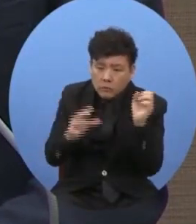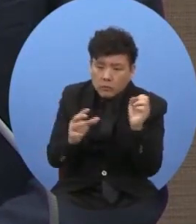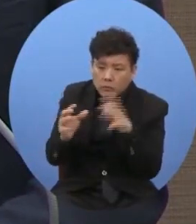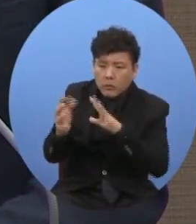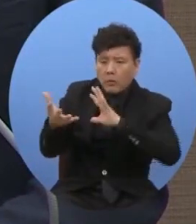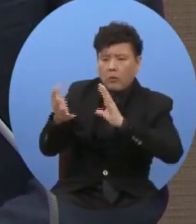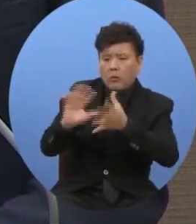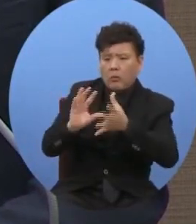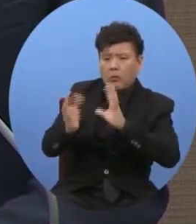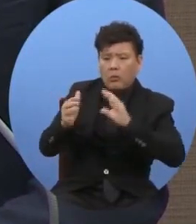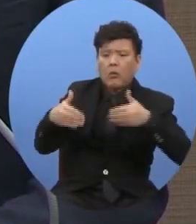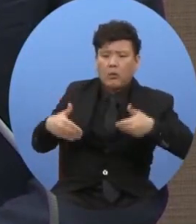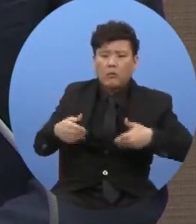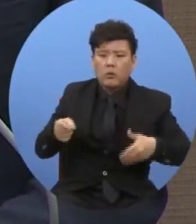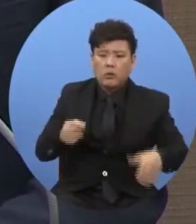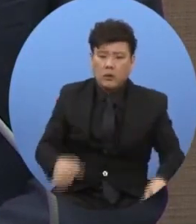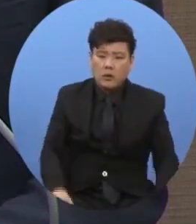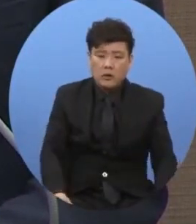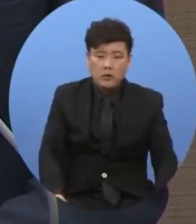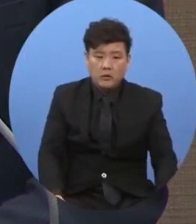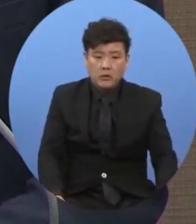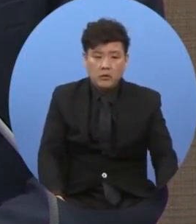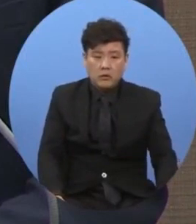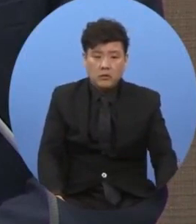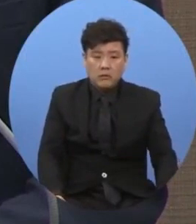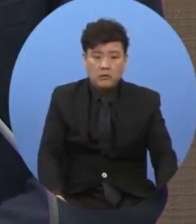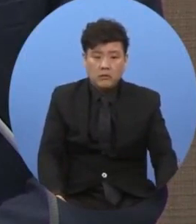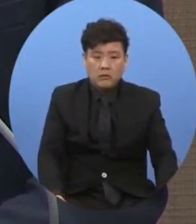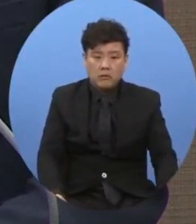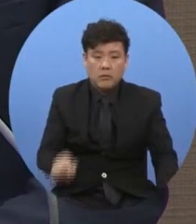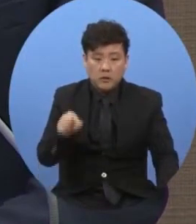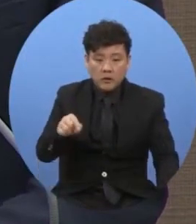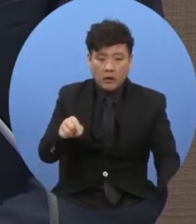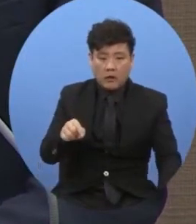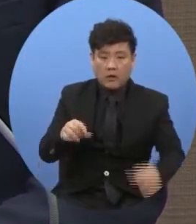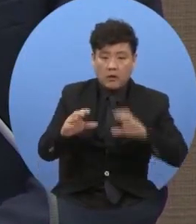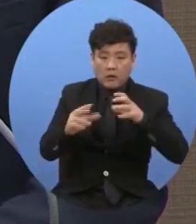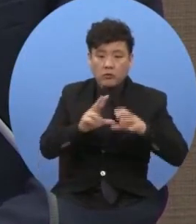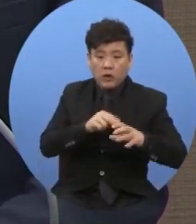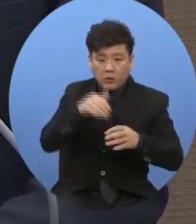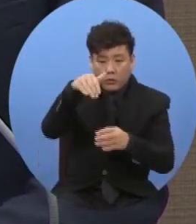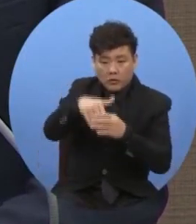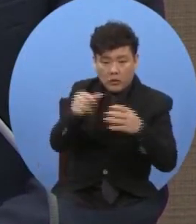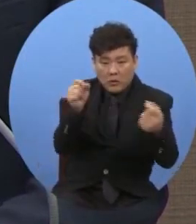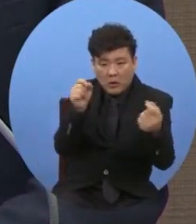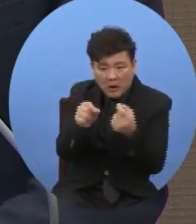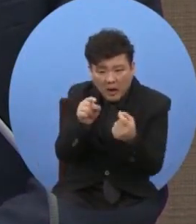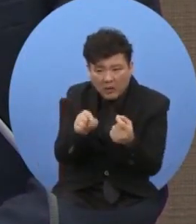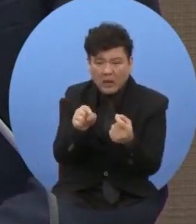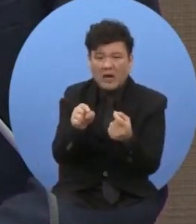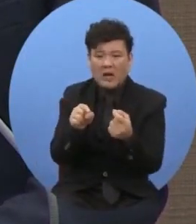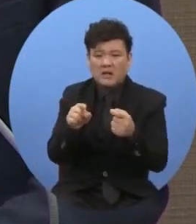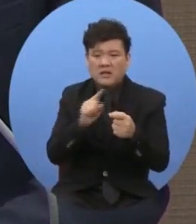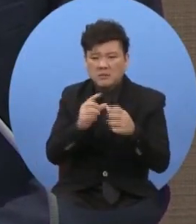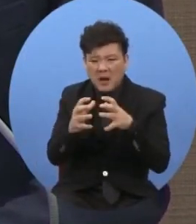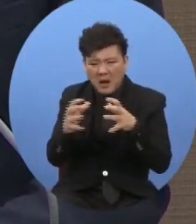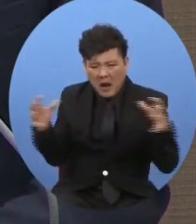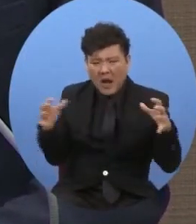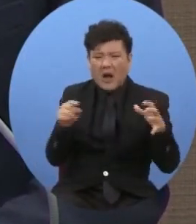된다고 생각하고요. 그 계기가 이제 선거를 그 계기로 해서 폭발한 거죠. 늘 이런 논의는 선거 때 있는